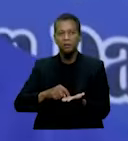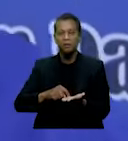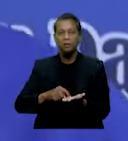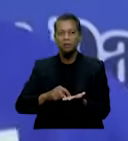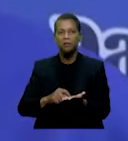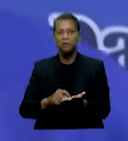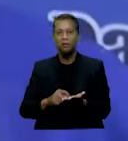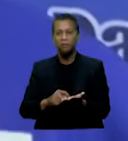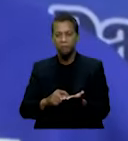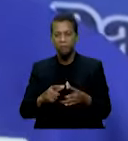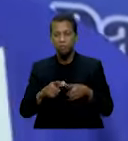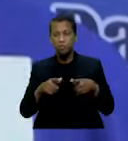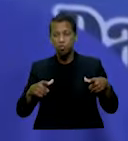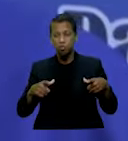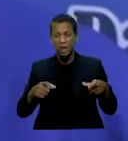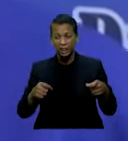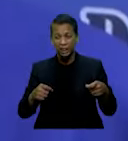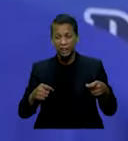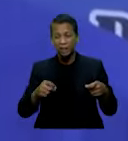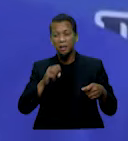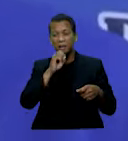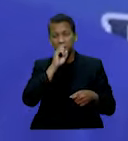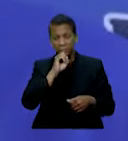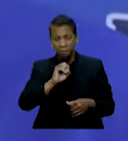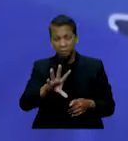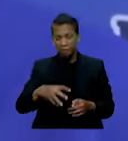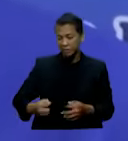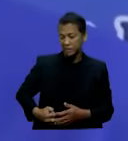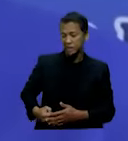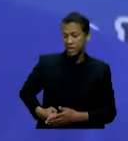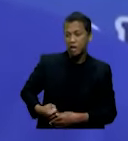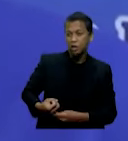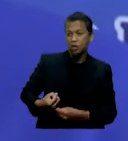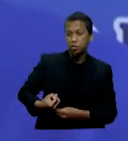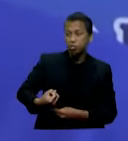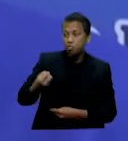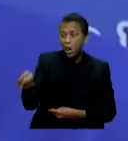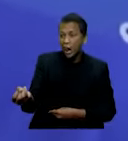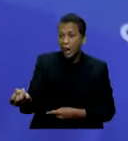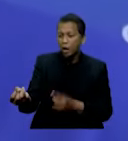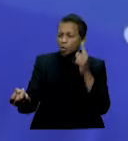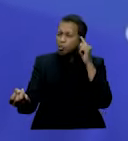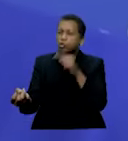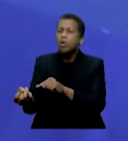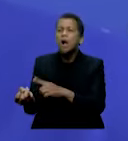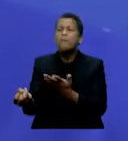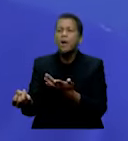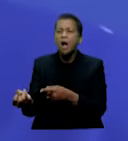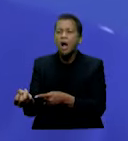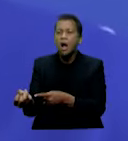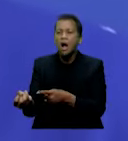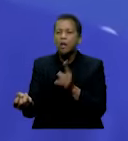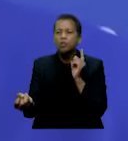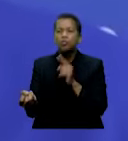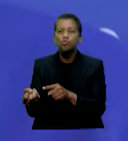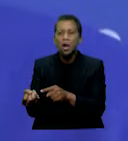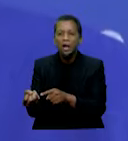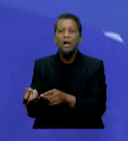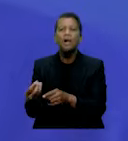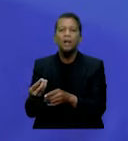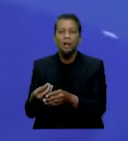Surat pernyataan jual ginjal ini tujuan saya untuk biaya